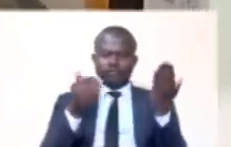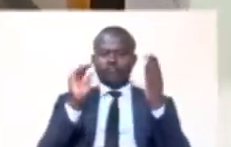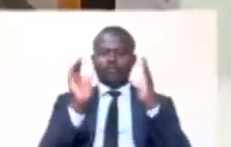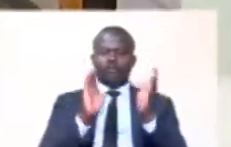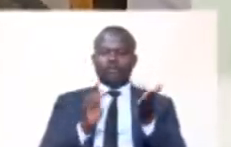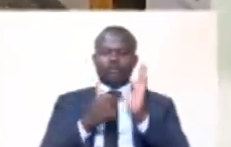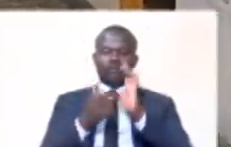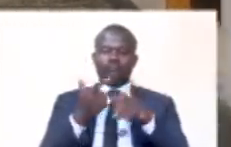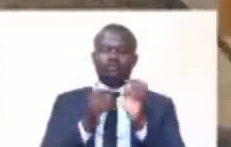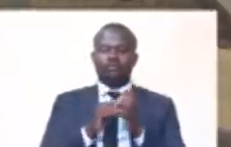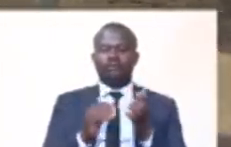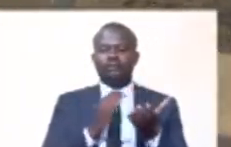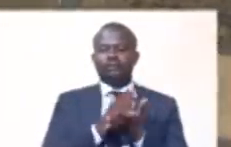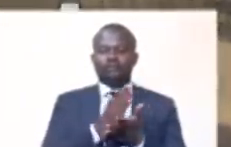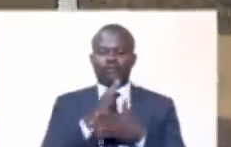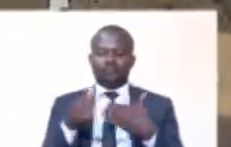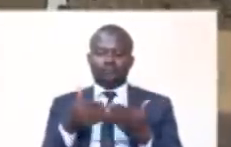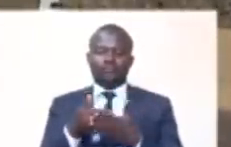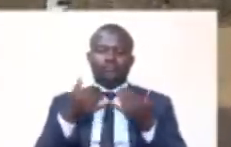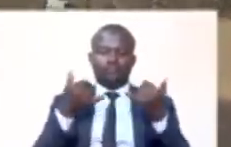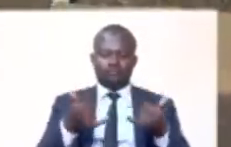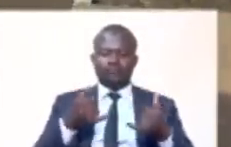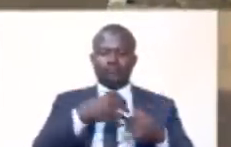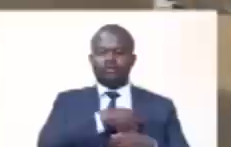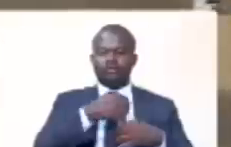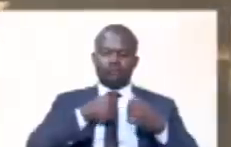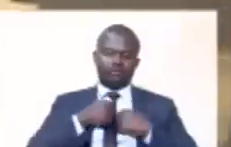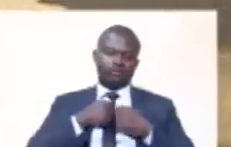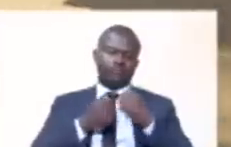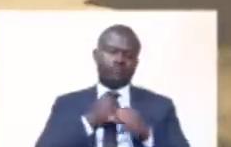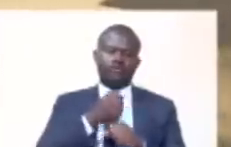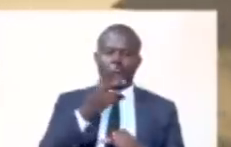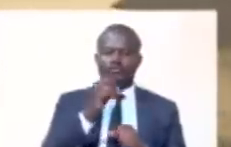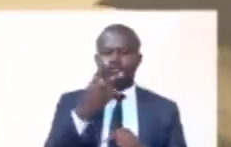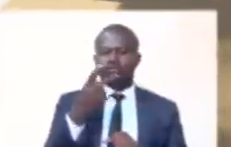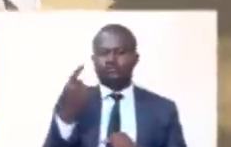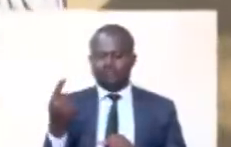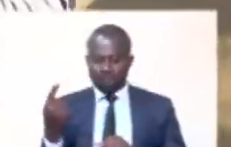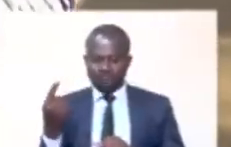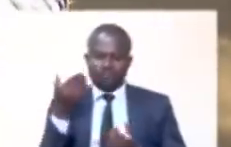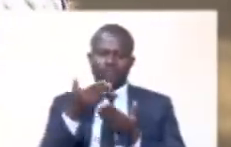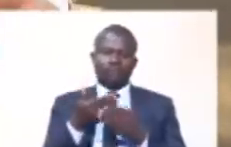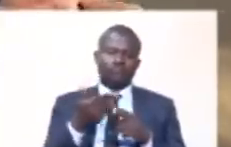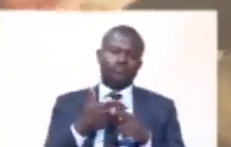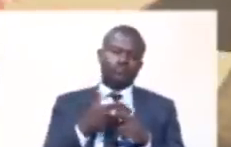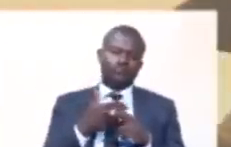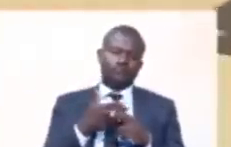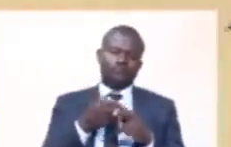by'ukuri, ariko igitanga cyangwa nge nashimije nuko ubu Rwanda ubu ngubu uyu mwaka wa 2021 ugiye kurangira wagaje ku gipimo